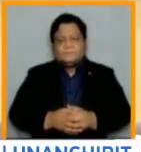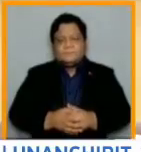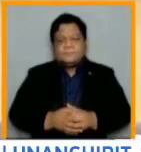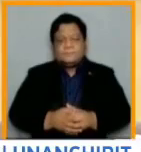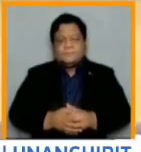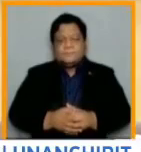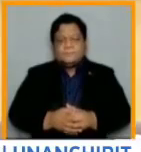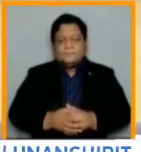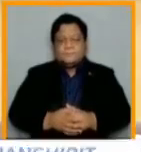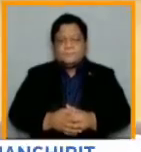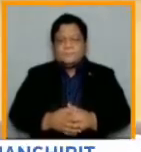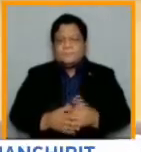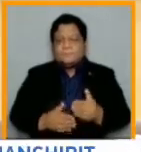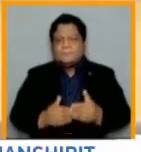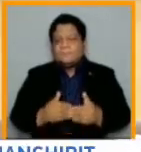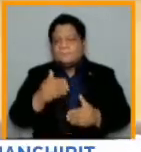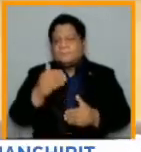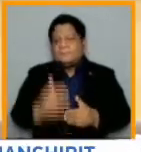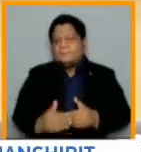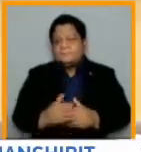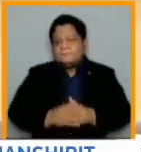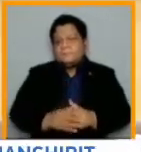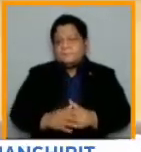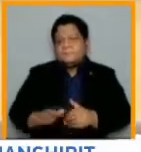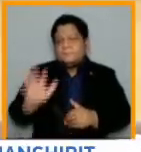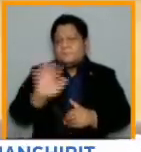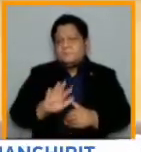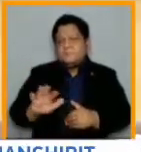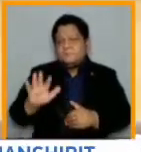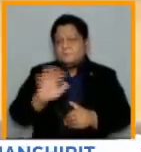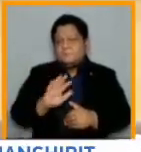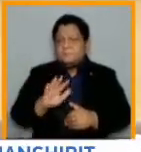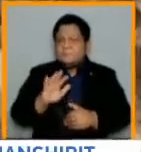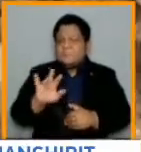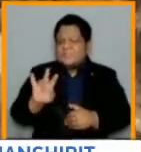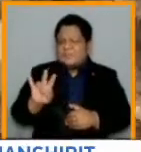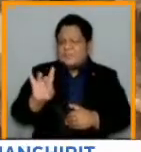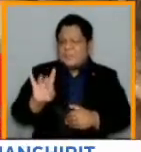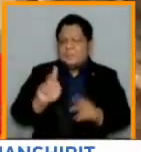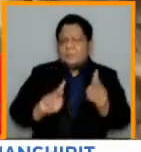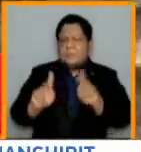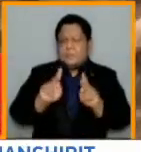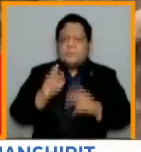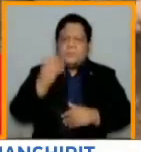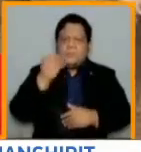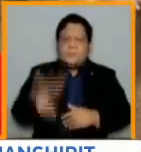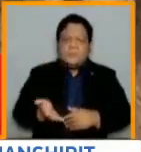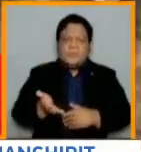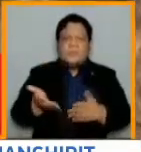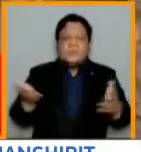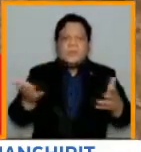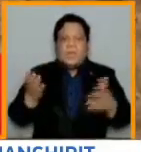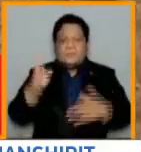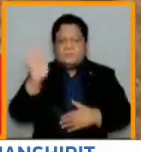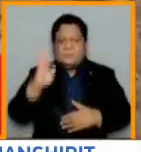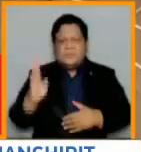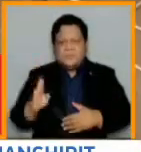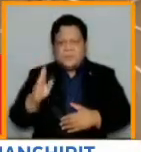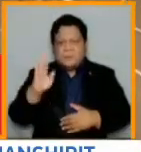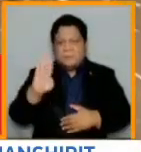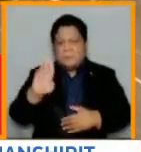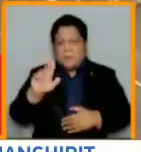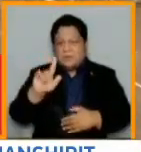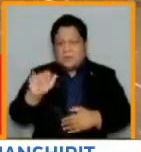Hindi bababa sa 78 ang patay sa landslide sa Brazil. Nahirapan ang mga rescuers sa pag-recover sa ilang bangkay mula sa makapal na